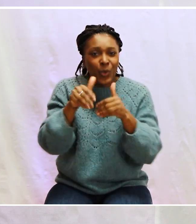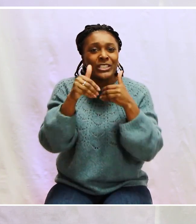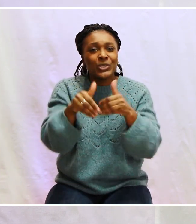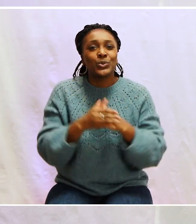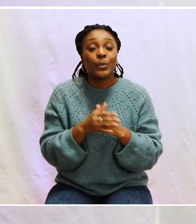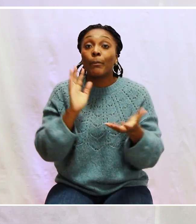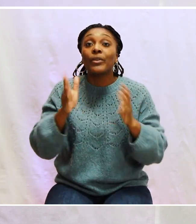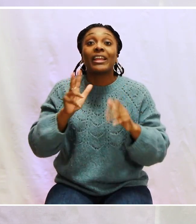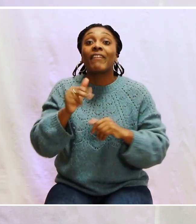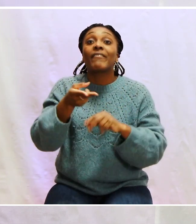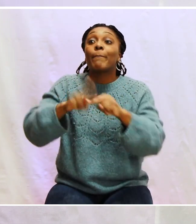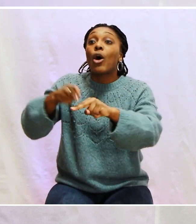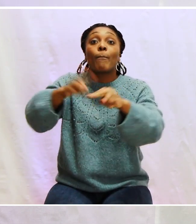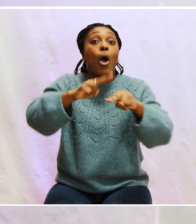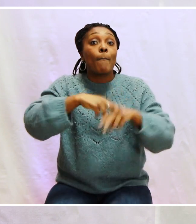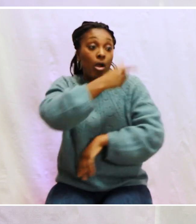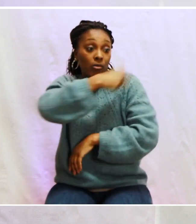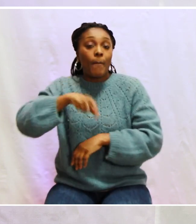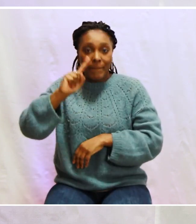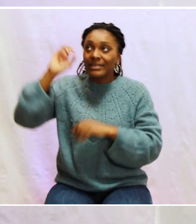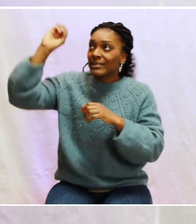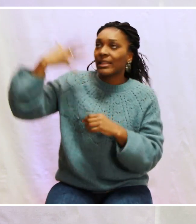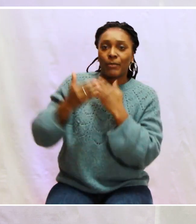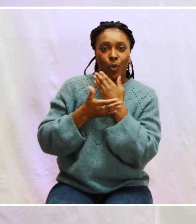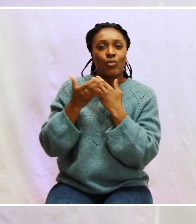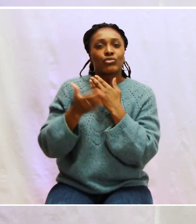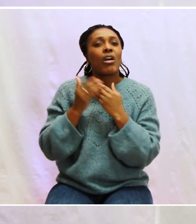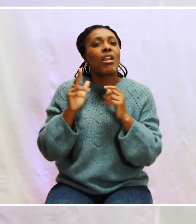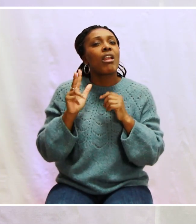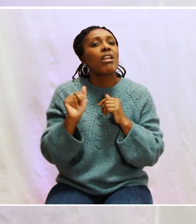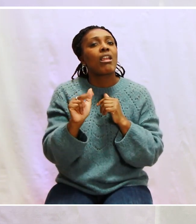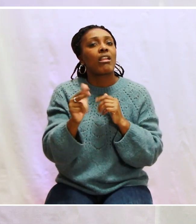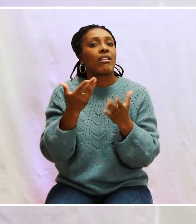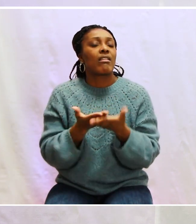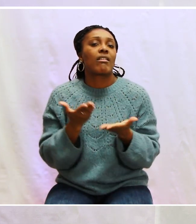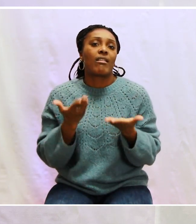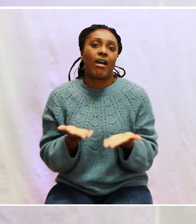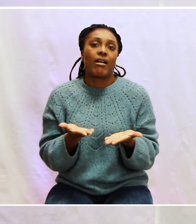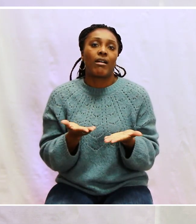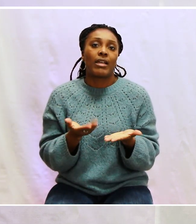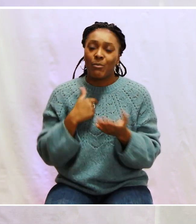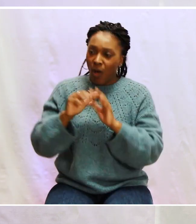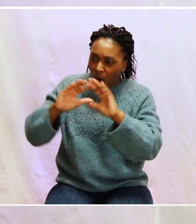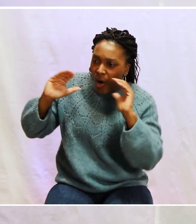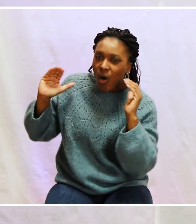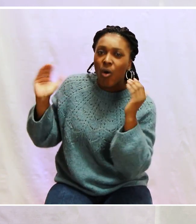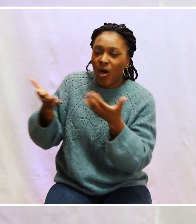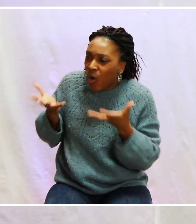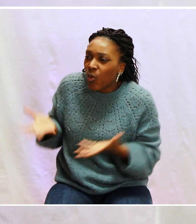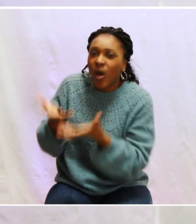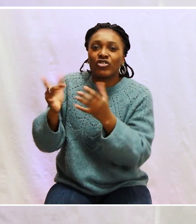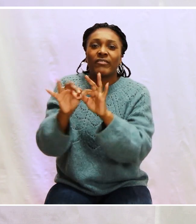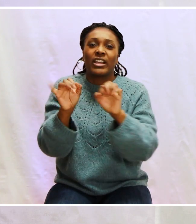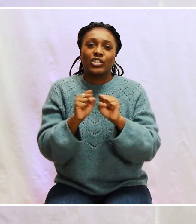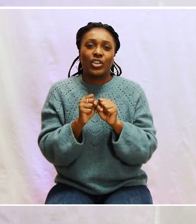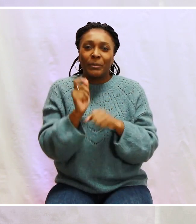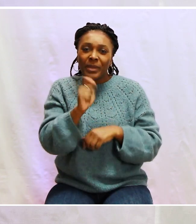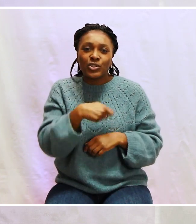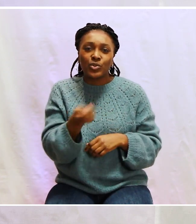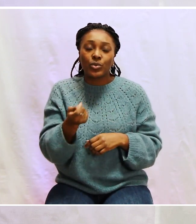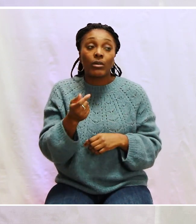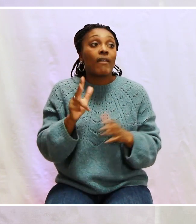peut-être des deuils, mais il y aura la consolation du Saint-Esprit parce que je vais prier et que je vais l'entourer. avec mon amour. Non seulement il va y